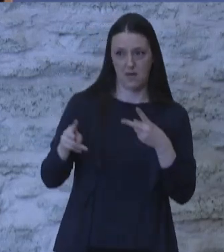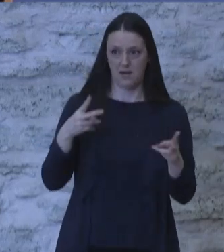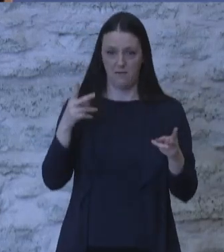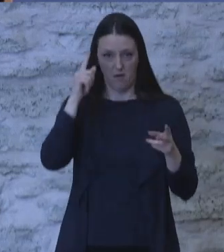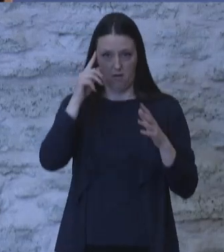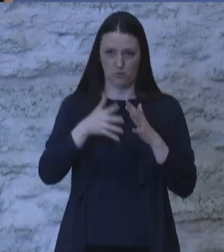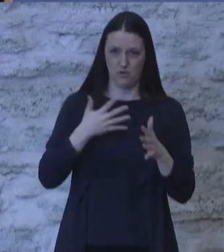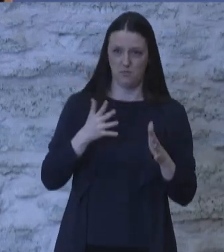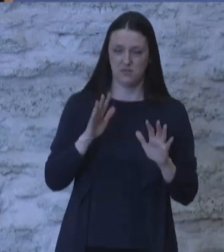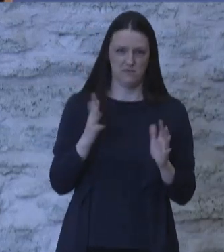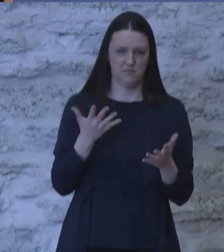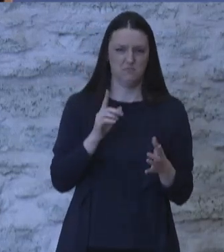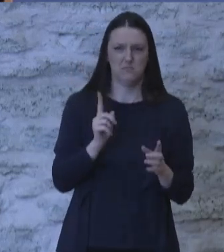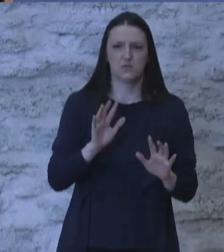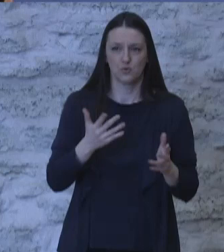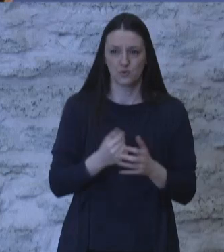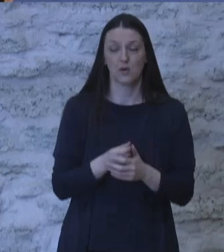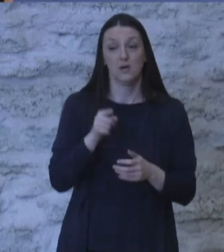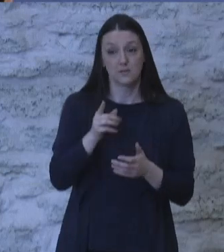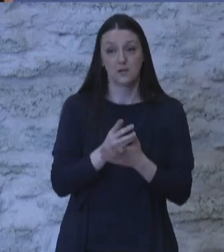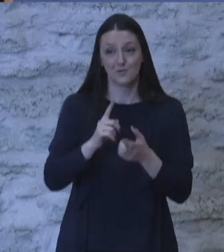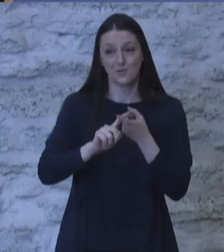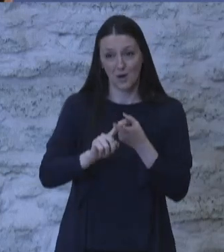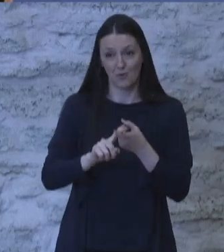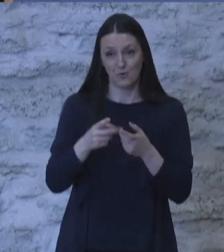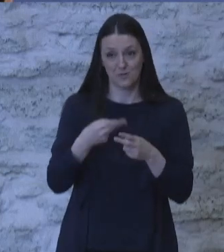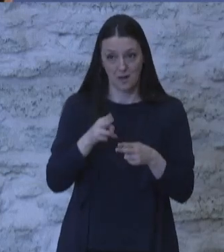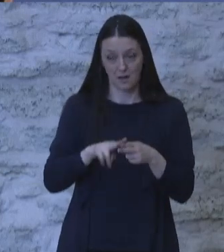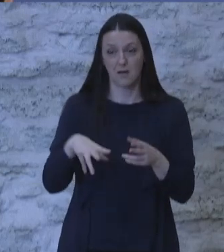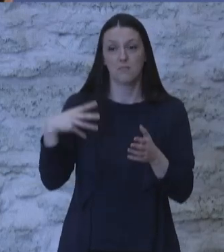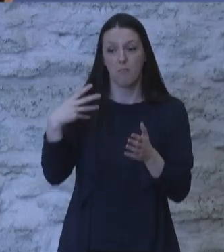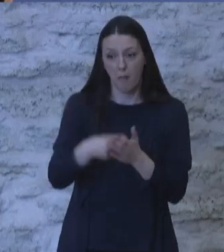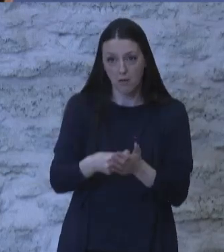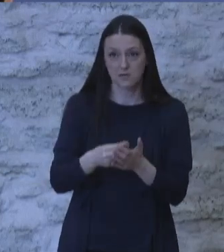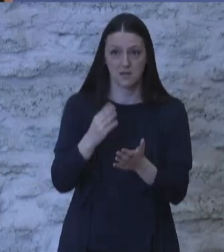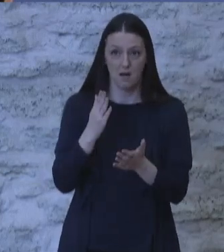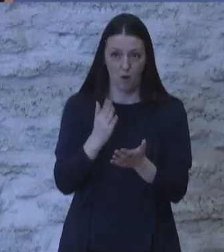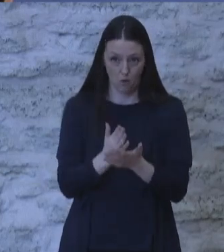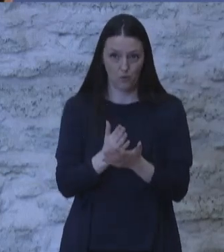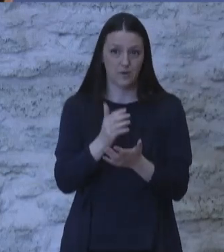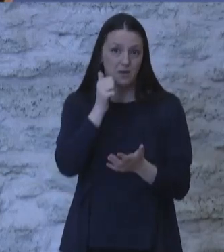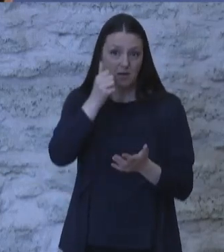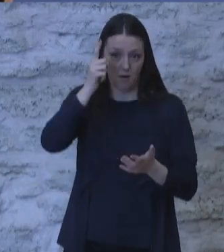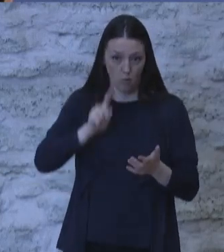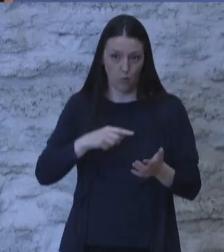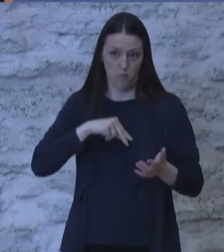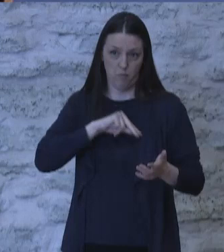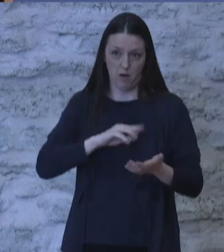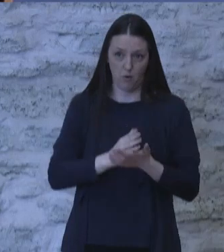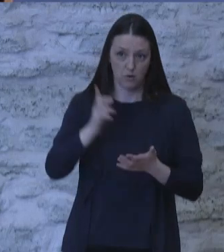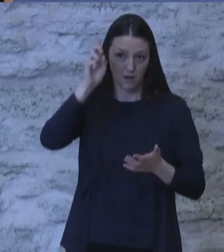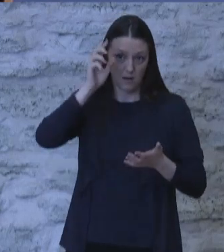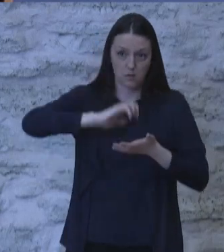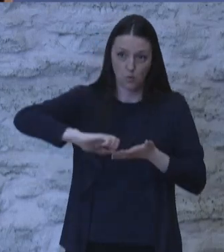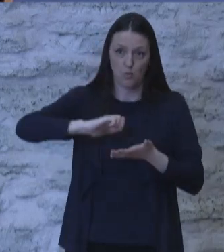üldpõhimõttel on olnud ju see, et see on seotud sellega, et makse makstakse iga kuiselt oma sisse tuleku pealt ja nagu te